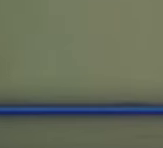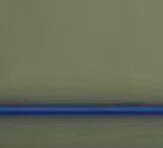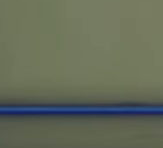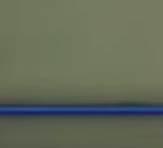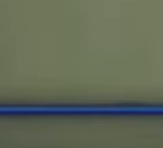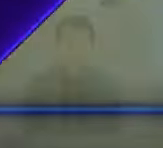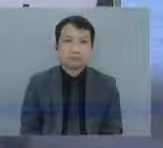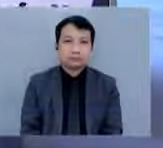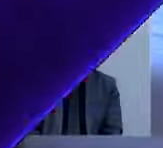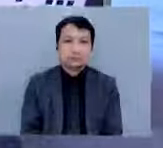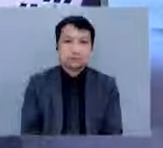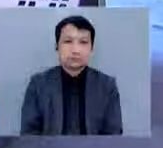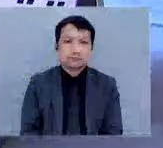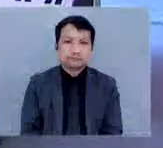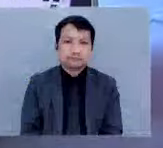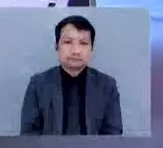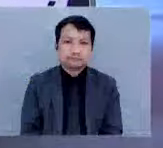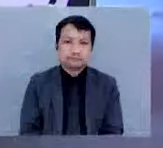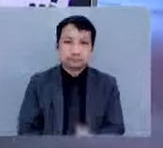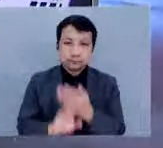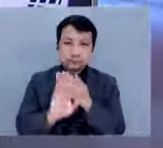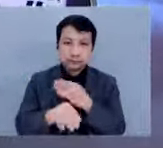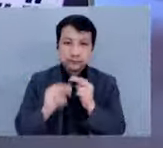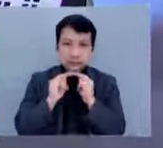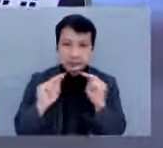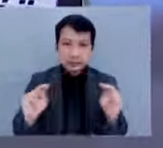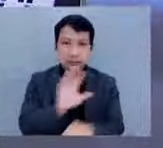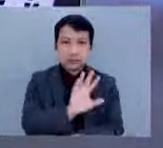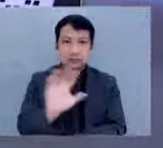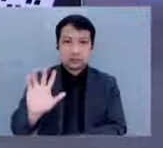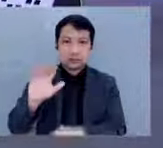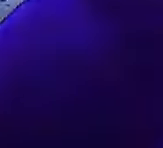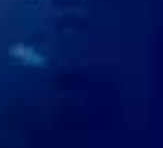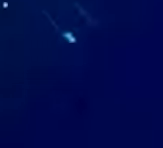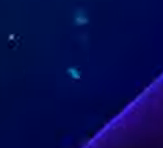agency. Tuloy-tuloy ang balitaan dito sa Frontline Tonight.